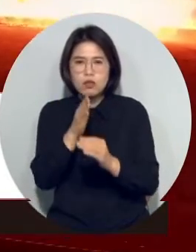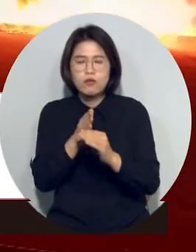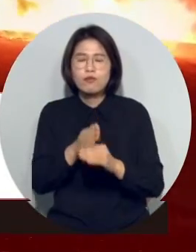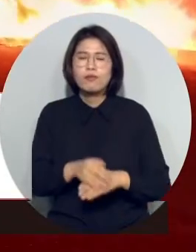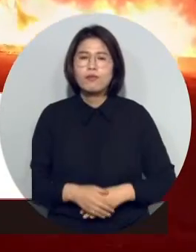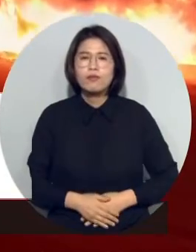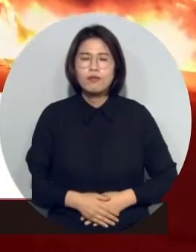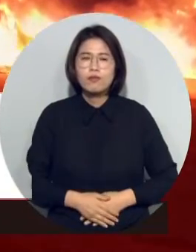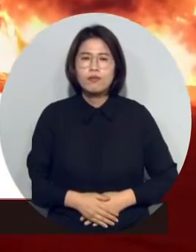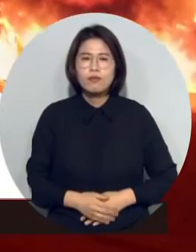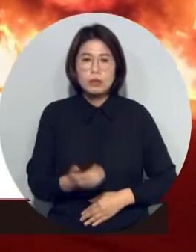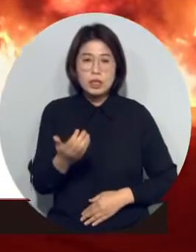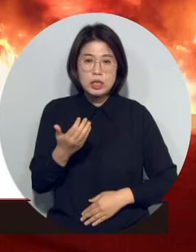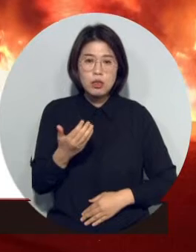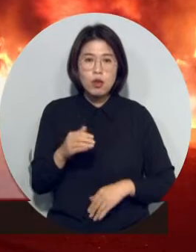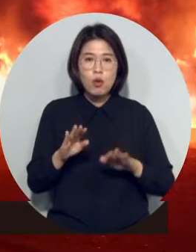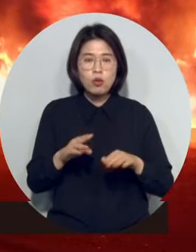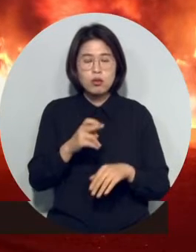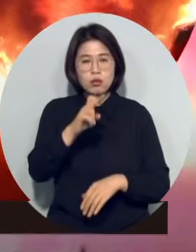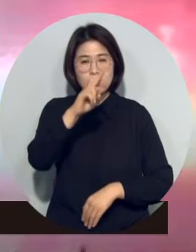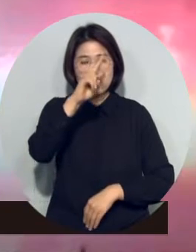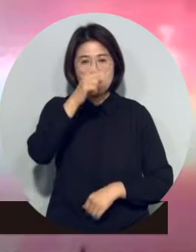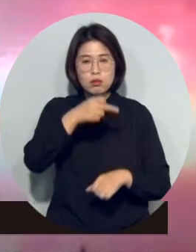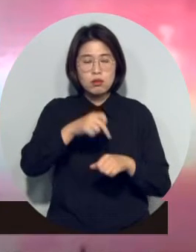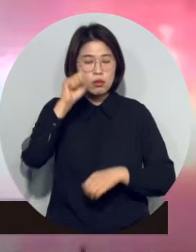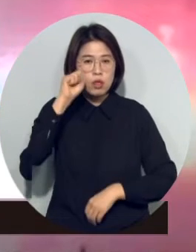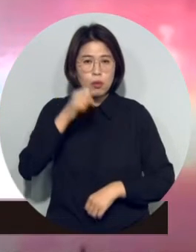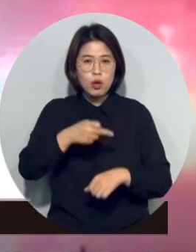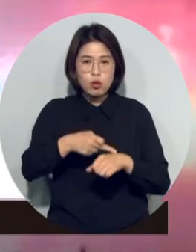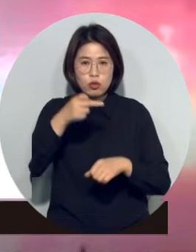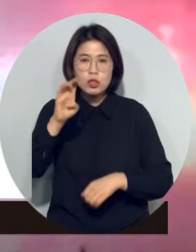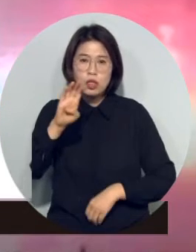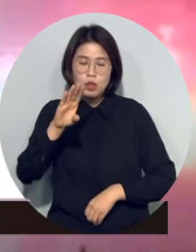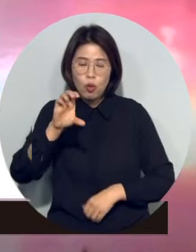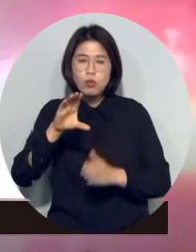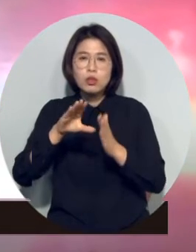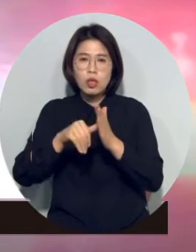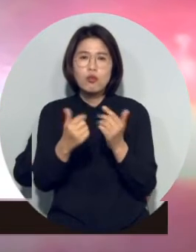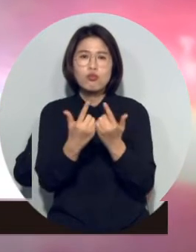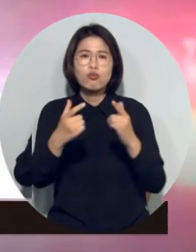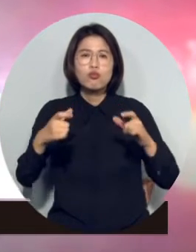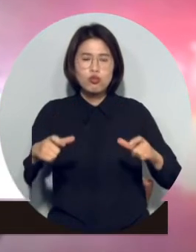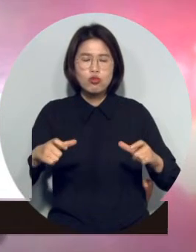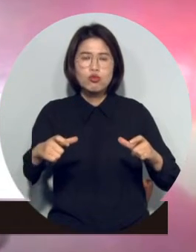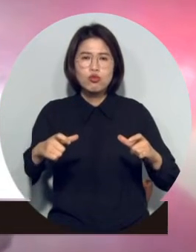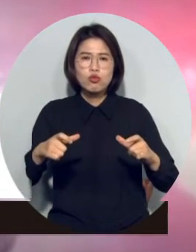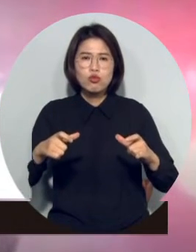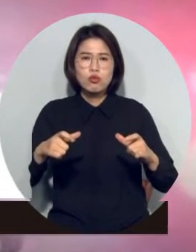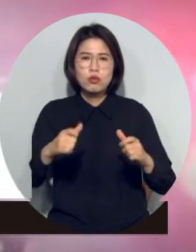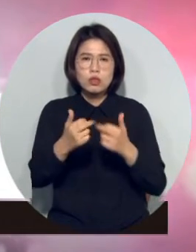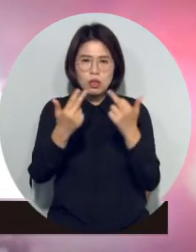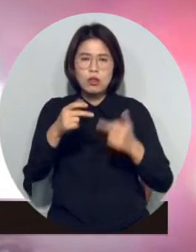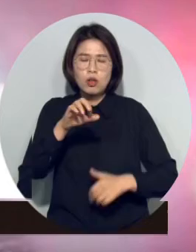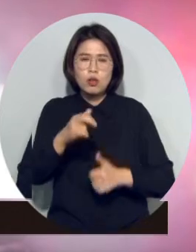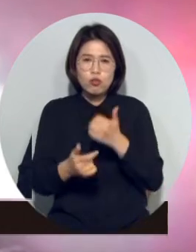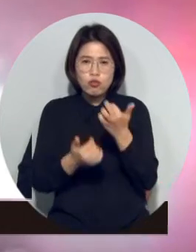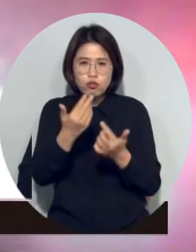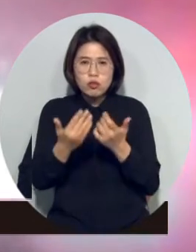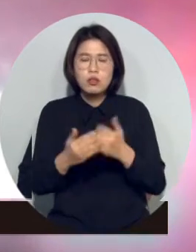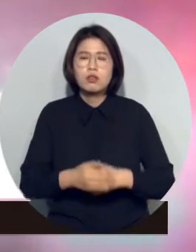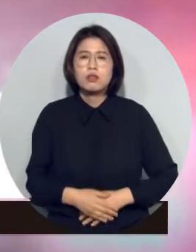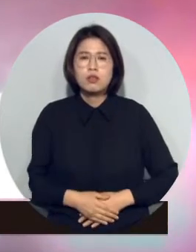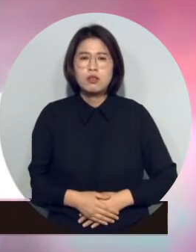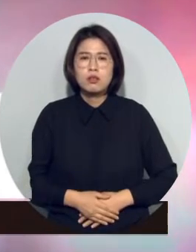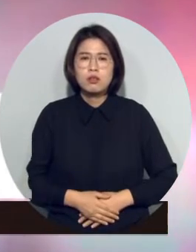있습니다 앞서 오늘 새벽 0시 45분쯤 에는 대구시 북구 서변동 의 한 야산에서 불이 났습니다